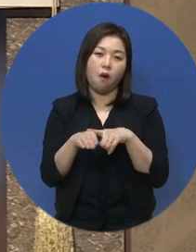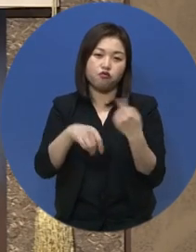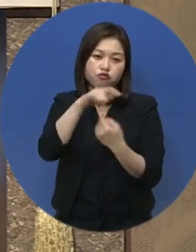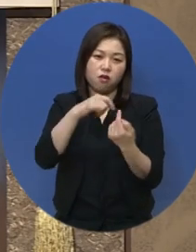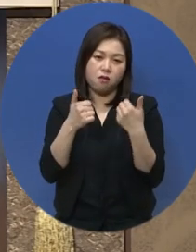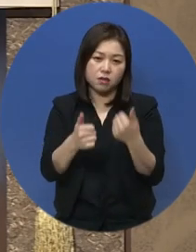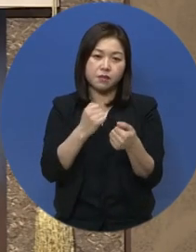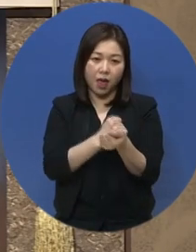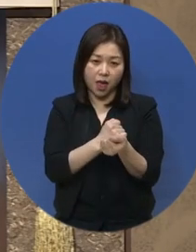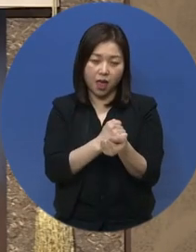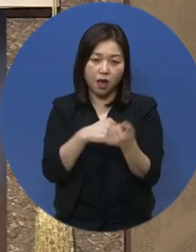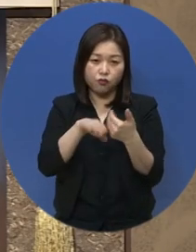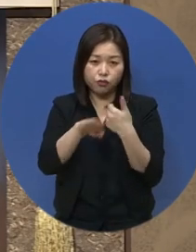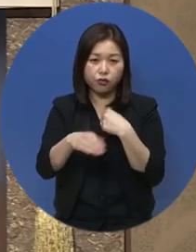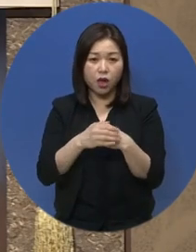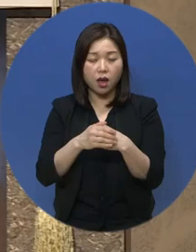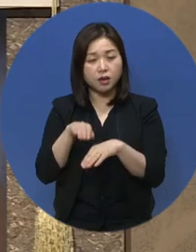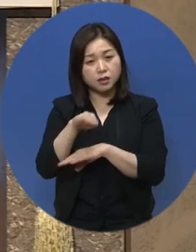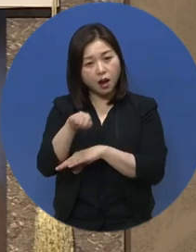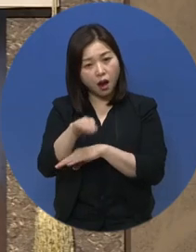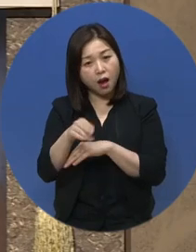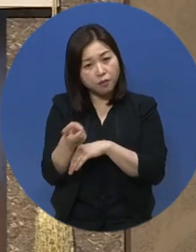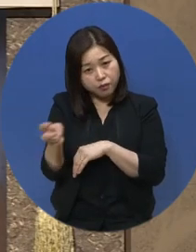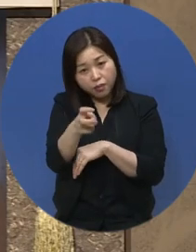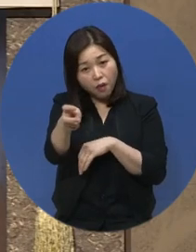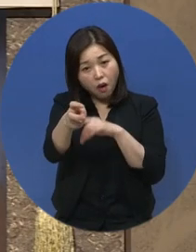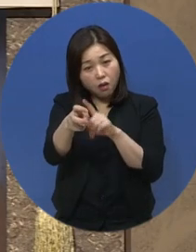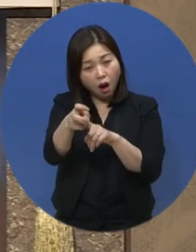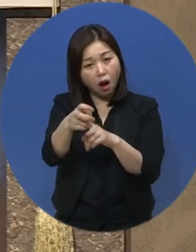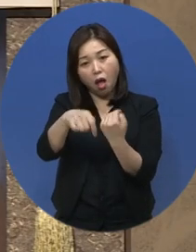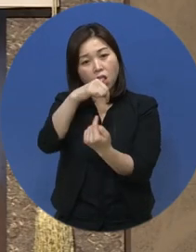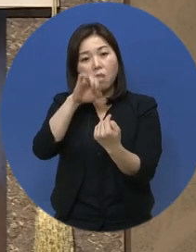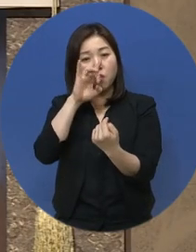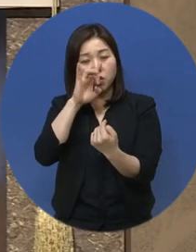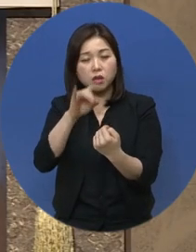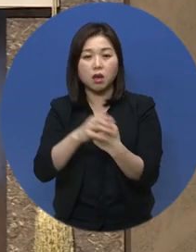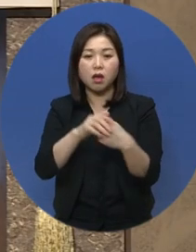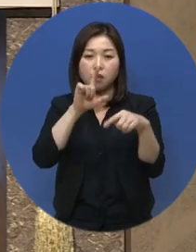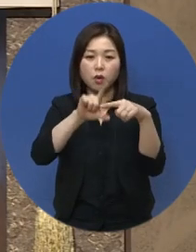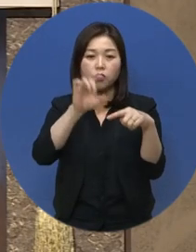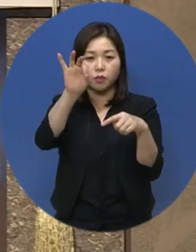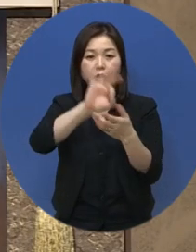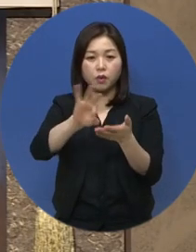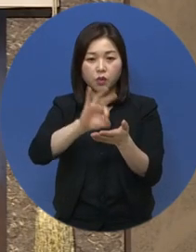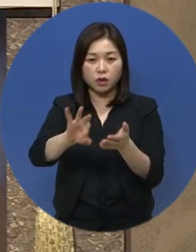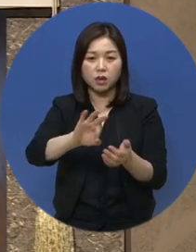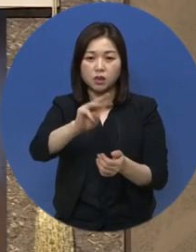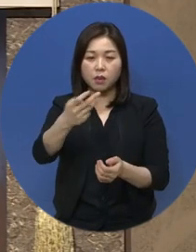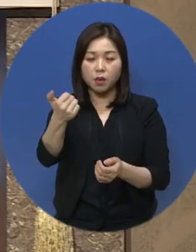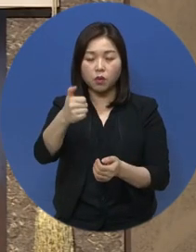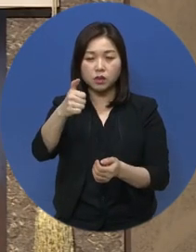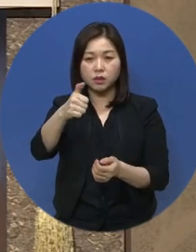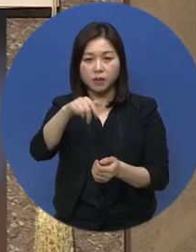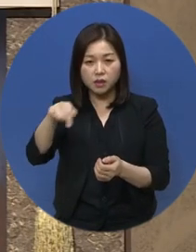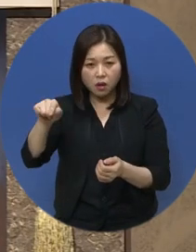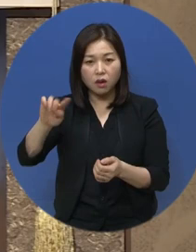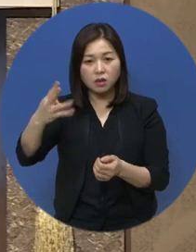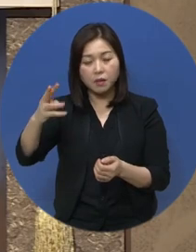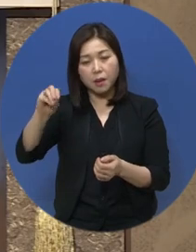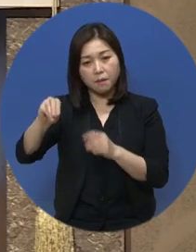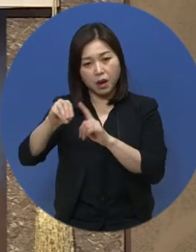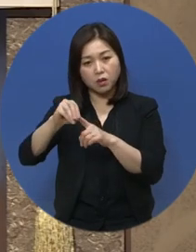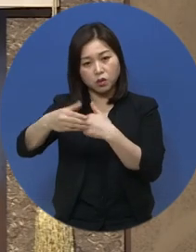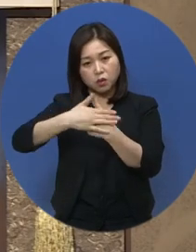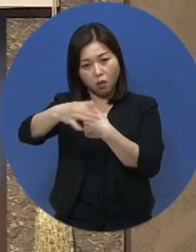운행을 못하게 된 거죠. 평균 비용들을 저희가 산출해 보니까 한 350에서 400만 원 정도 지원이 돼야 되는데 그 비용을